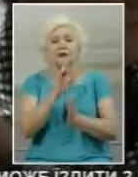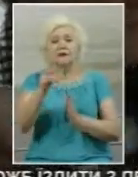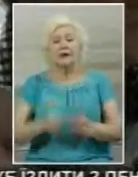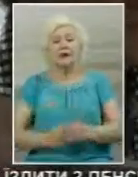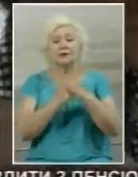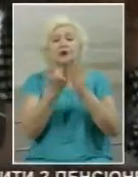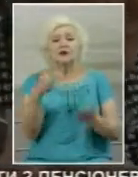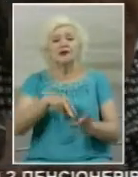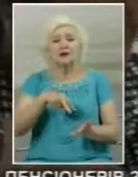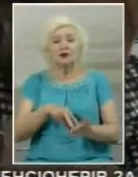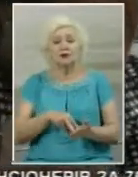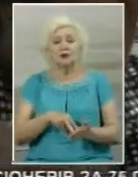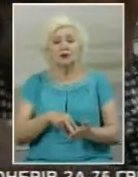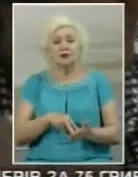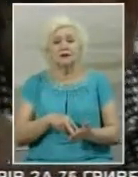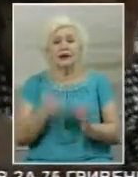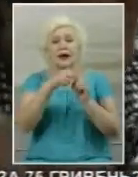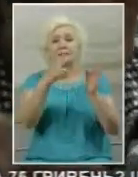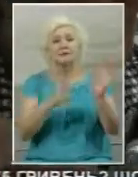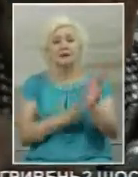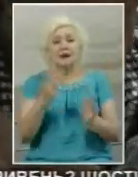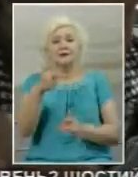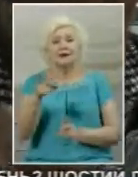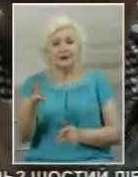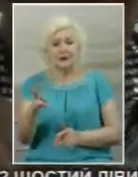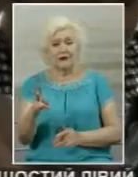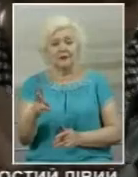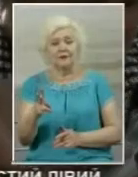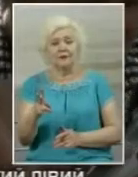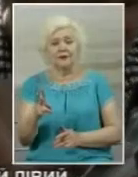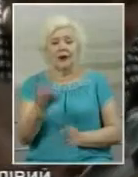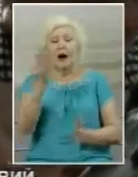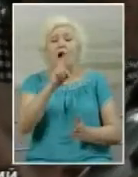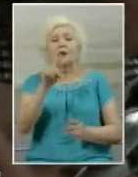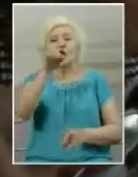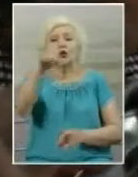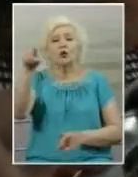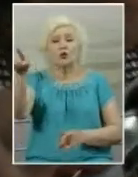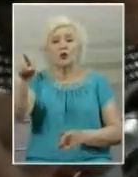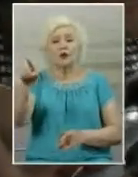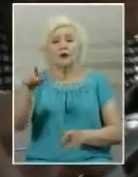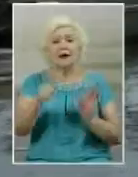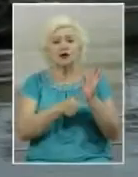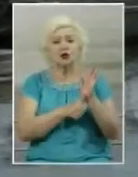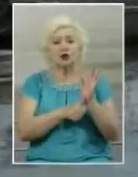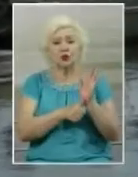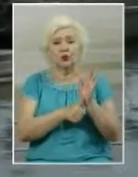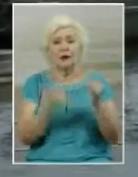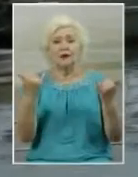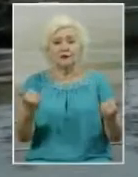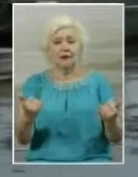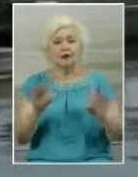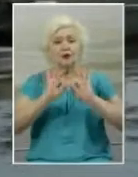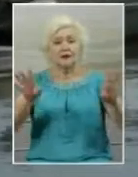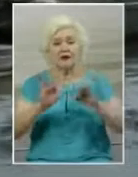зараз коштує? 17 гривен. А який це причал? 6-й лівий. За